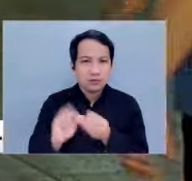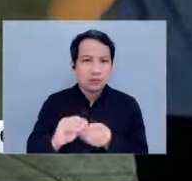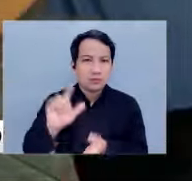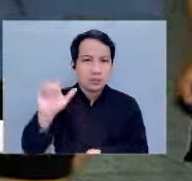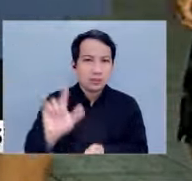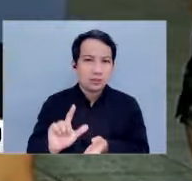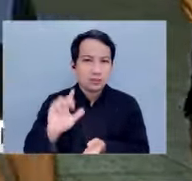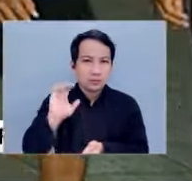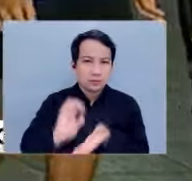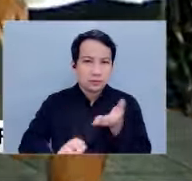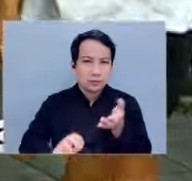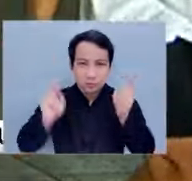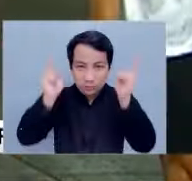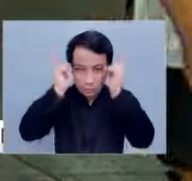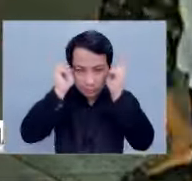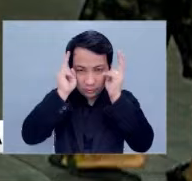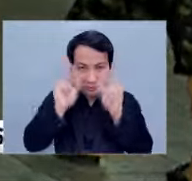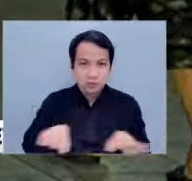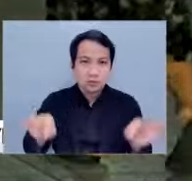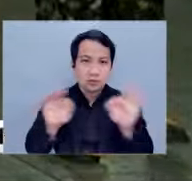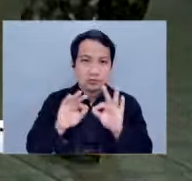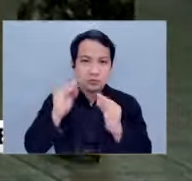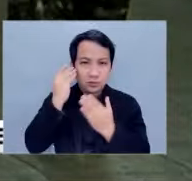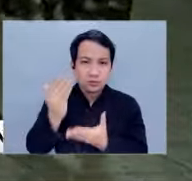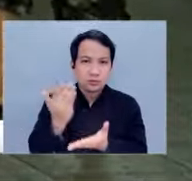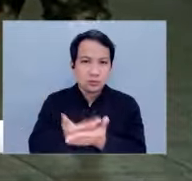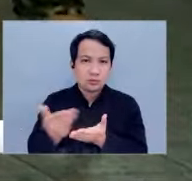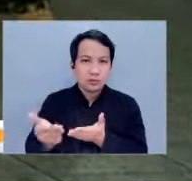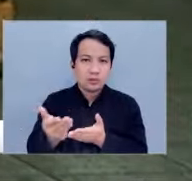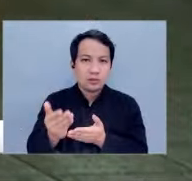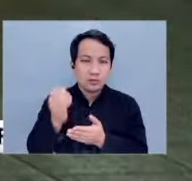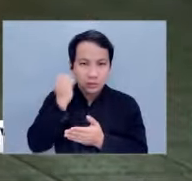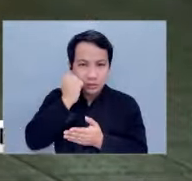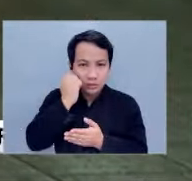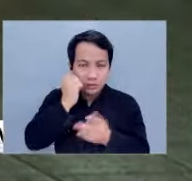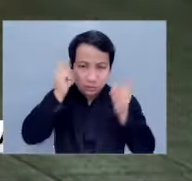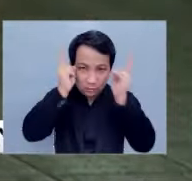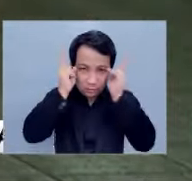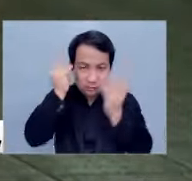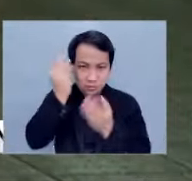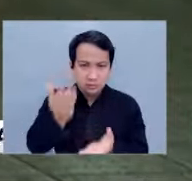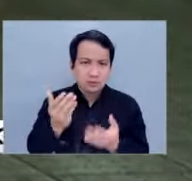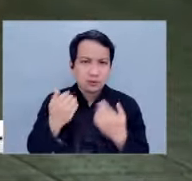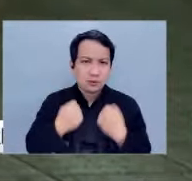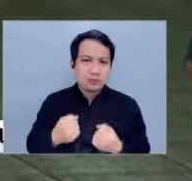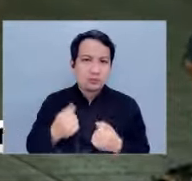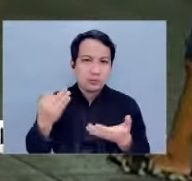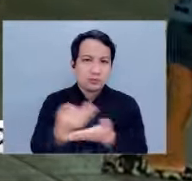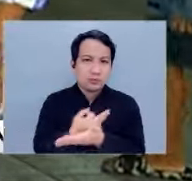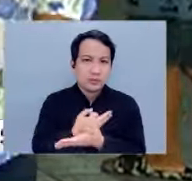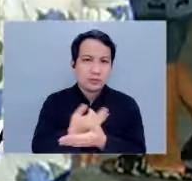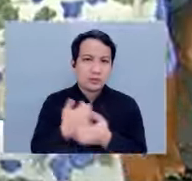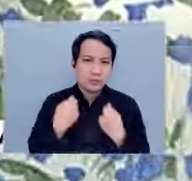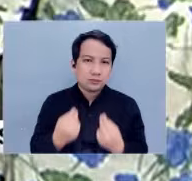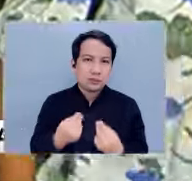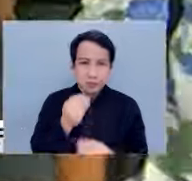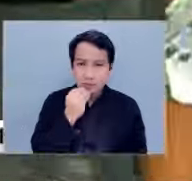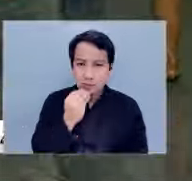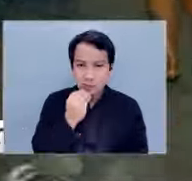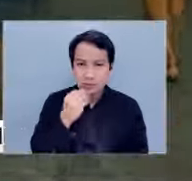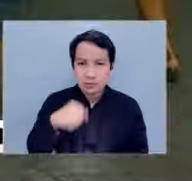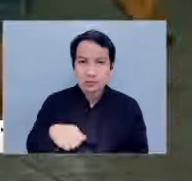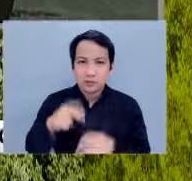mga gulay, ugaliin pa rin daw na bumili ng gulay araw-araw. Yan ay para mapanatiling sariwa at masustansya ang kakaining